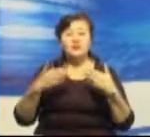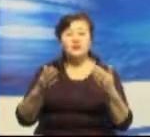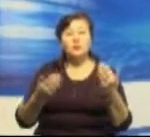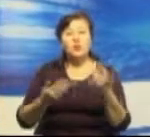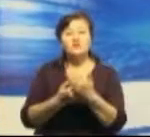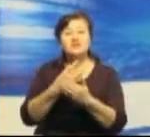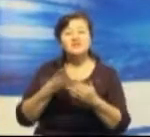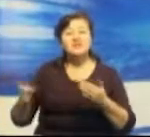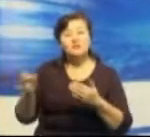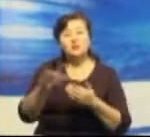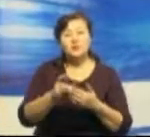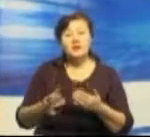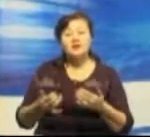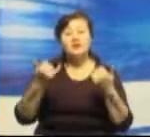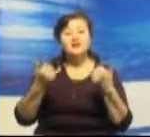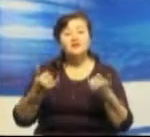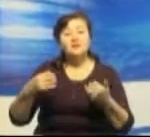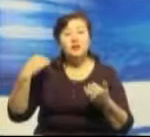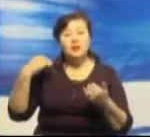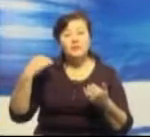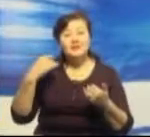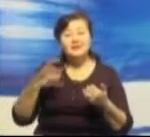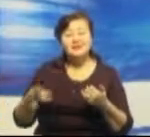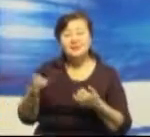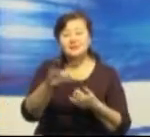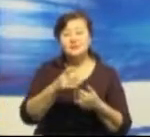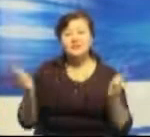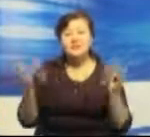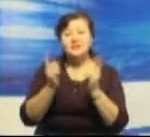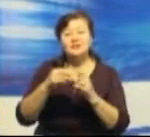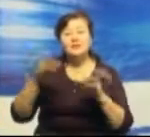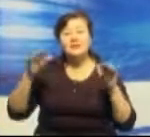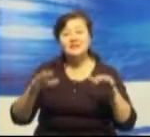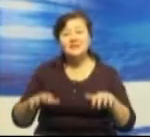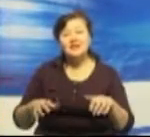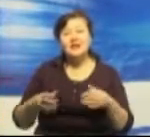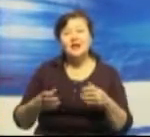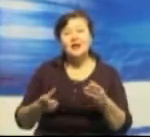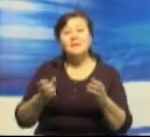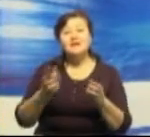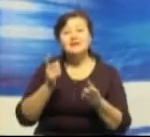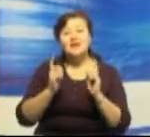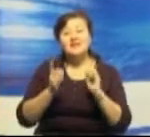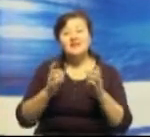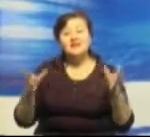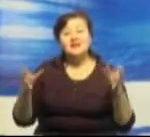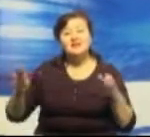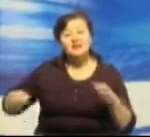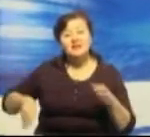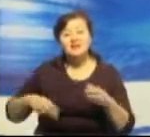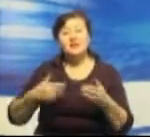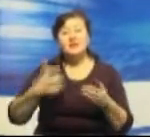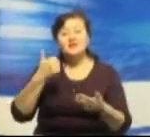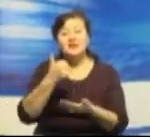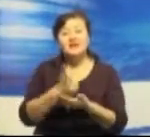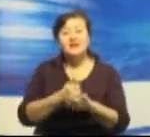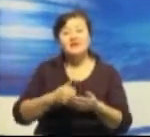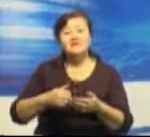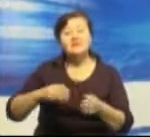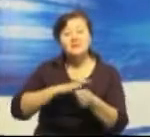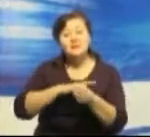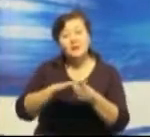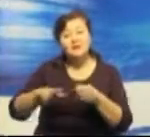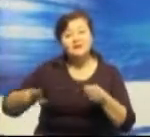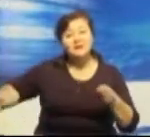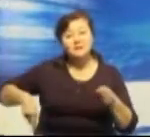республики. Сегодня президент республики Нурсултан Назарбаев встретился с председателем совета директоров и главным исполнительным директором компании «Шеврон»